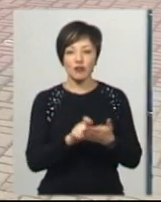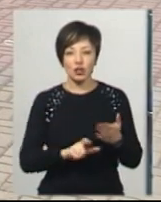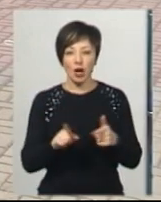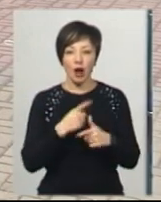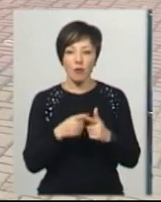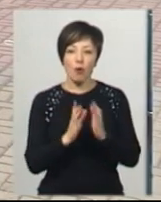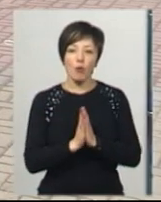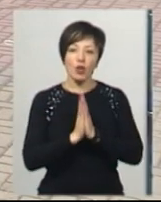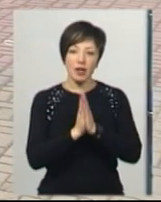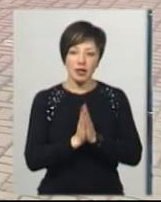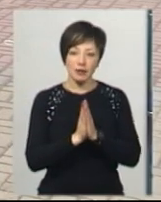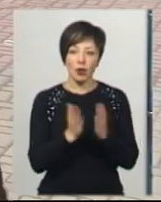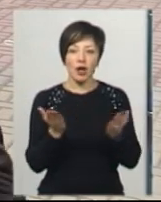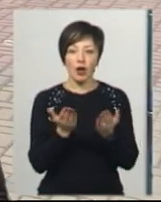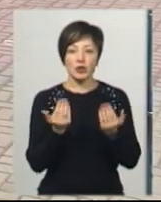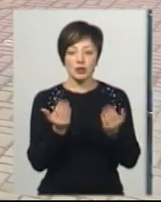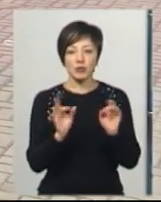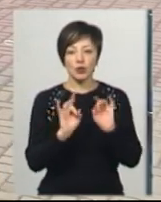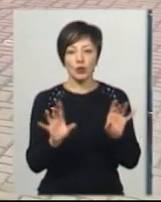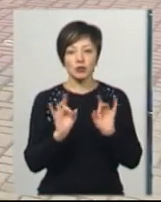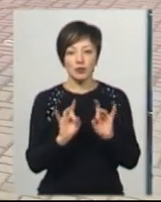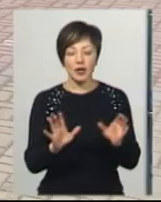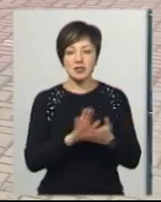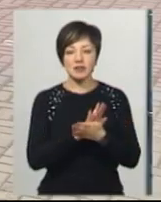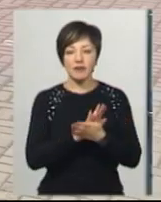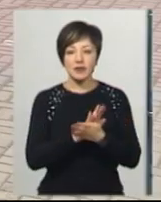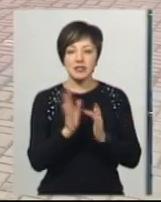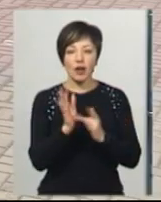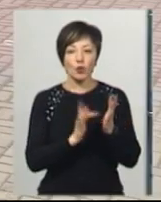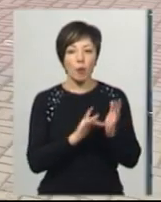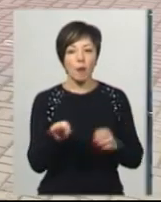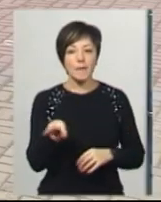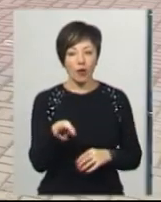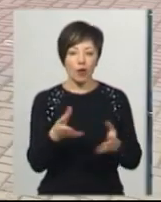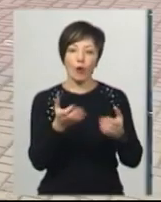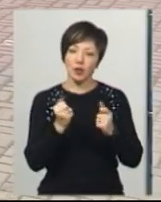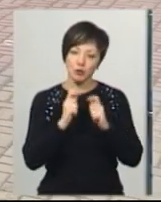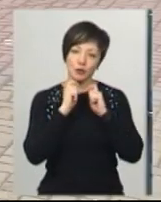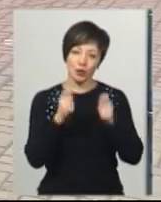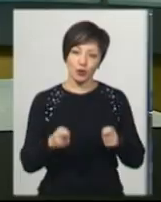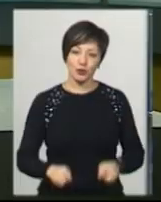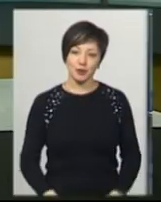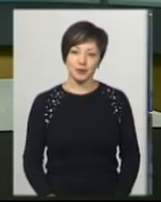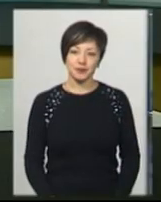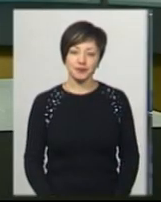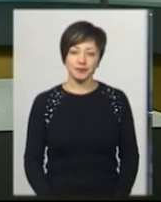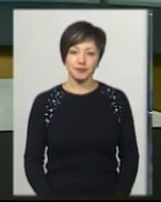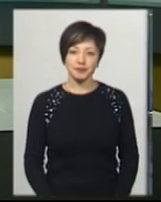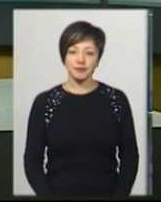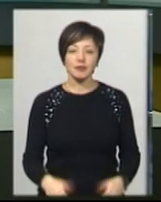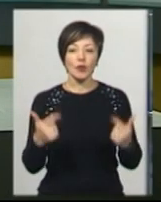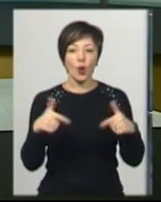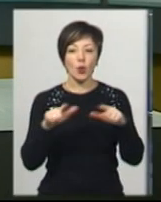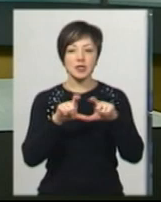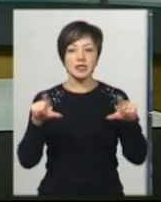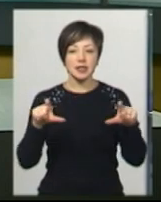або молитву, яку ти будеш розповідати Святому Миколаю, і тоді ти отримуєш, звичайно, що подарунок. Гостина